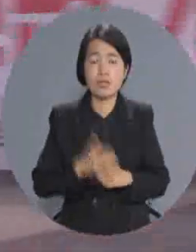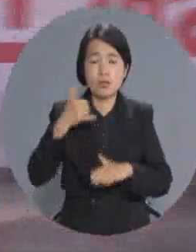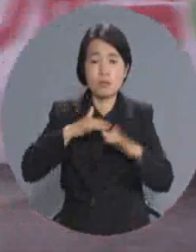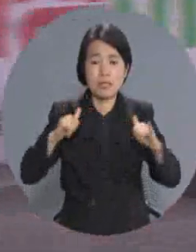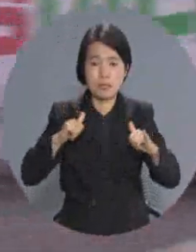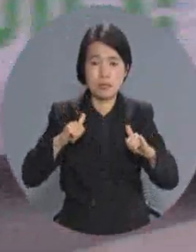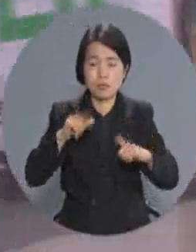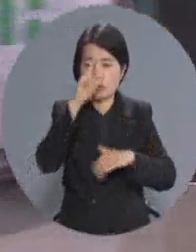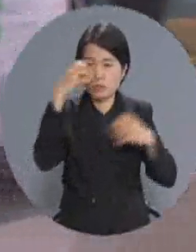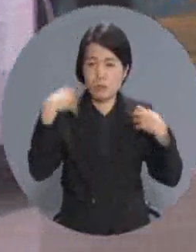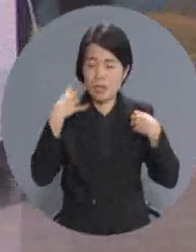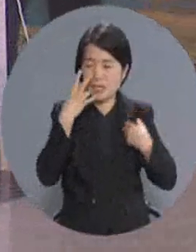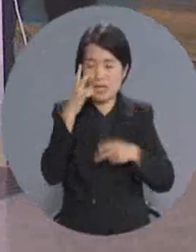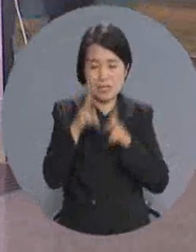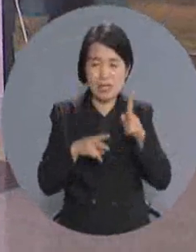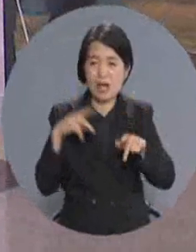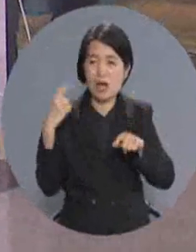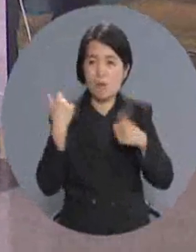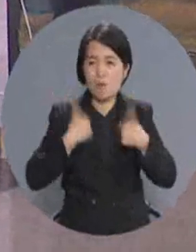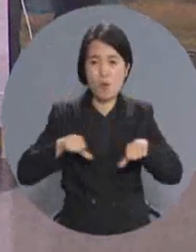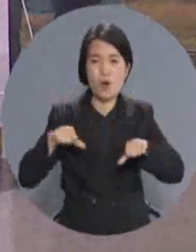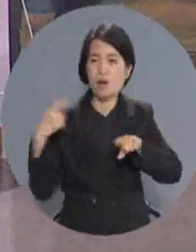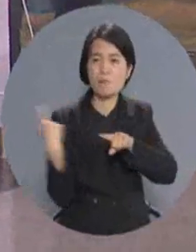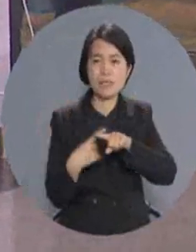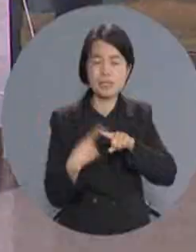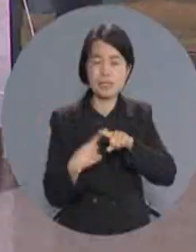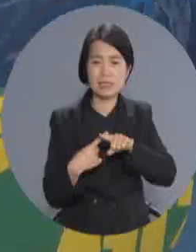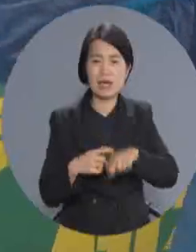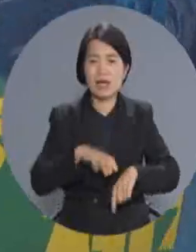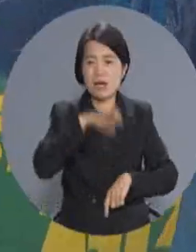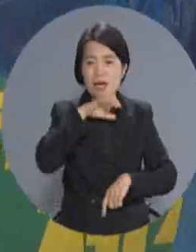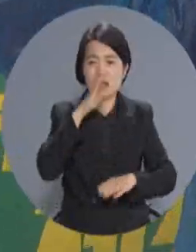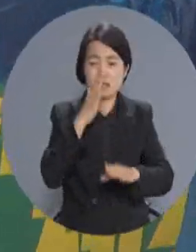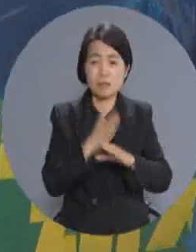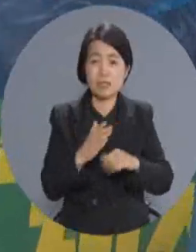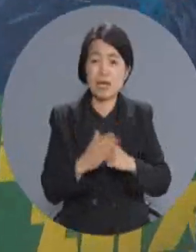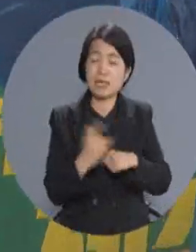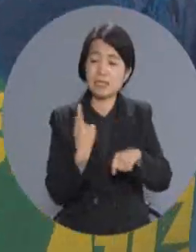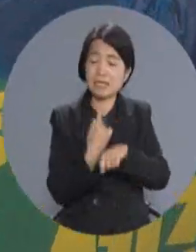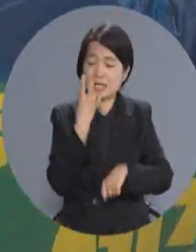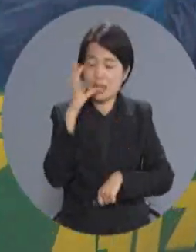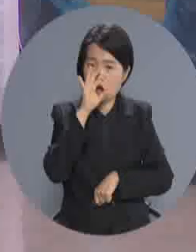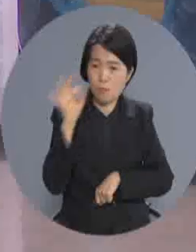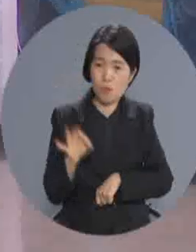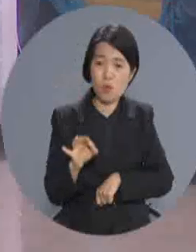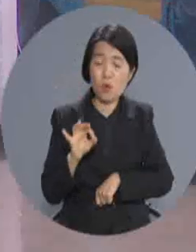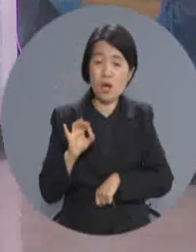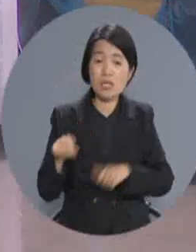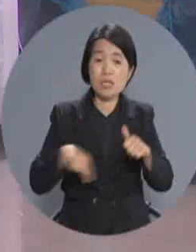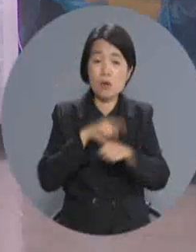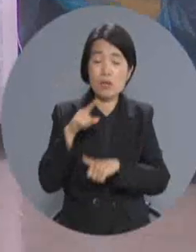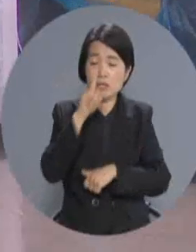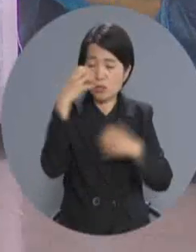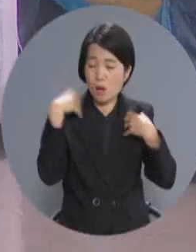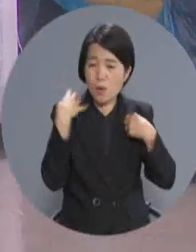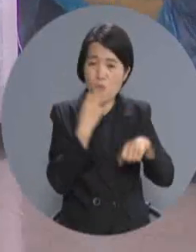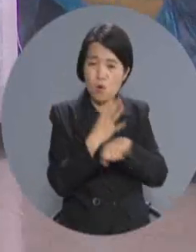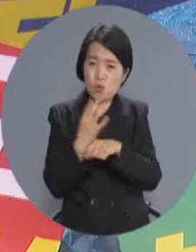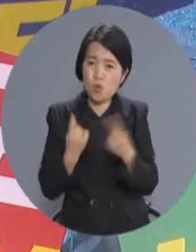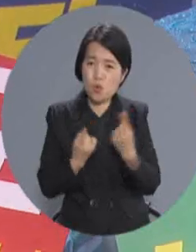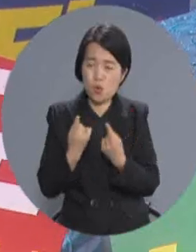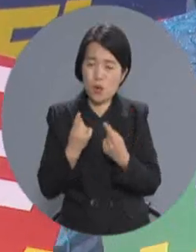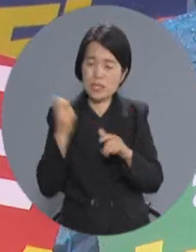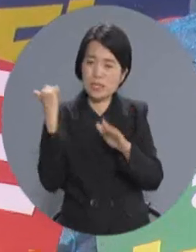농민들도 정부가 쌀 산업을 포기했다고 반발하고 있습니다. 지난해 쌀값 폭락 사태도 정부의 수급 조절